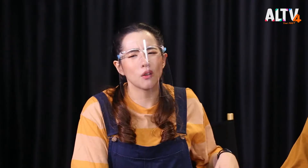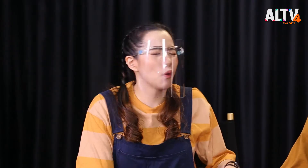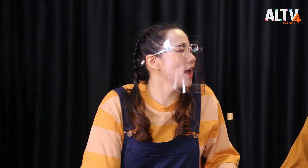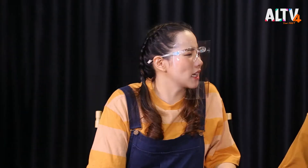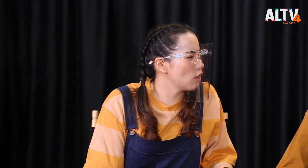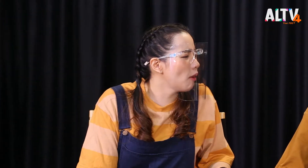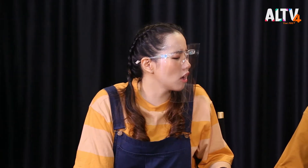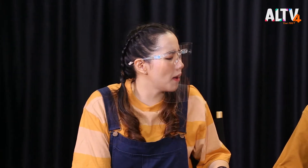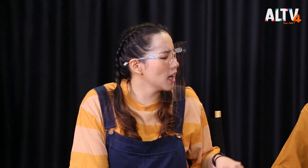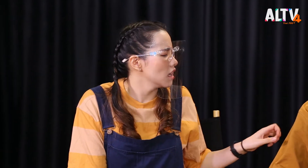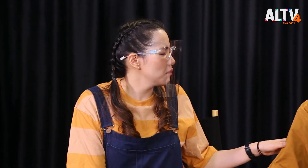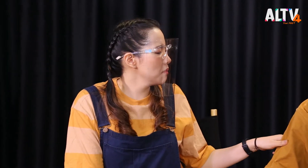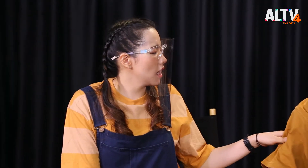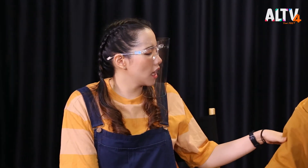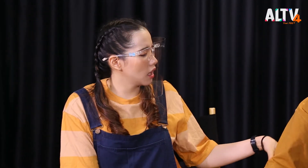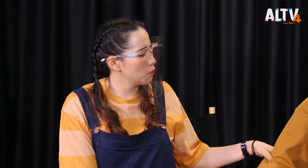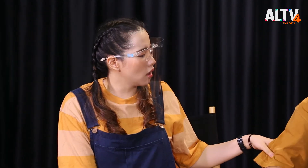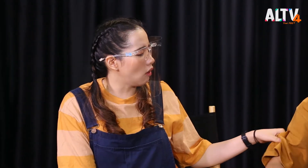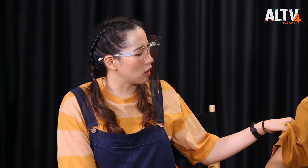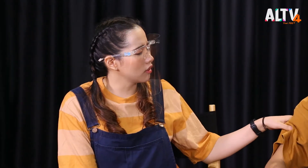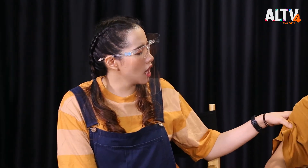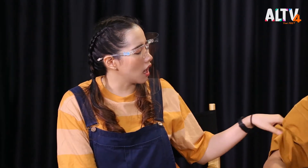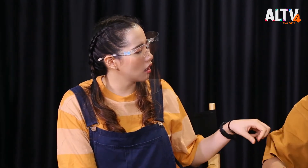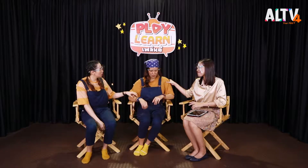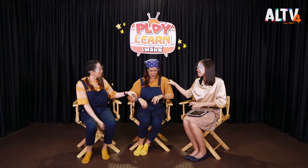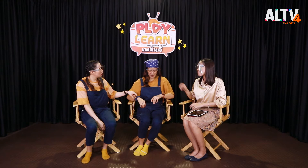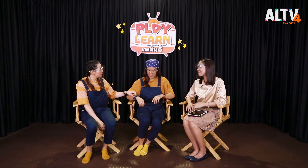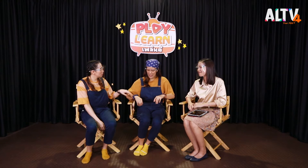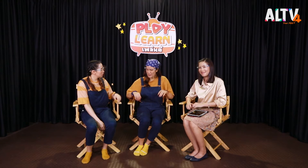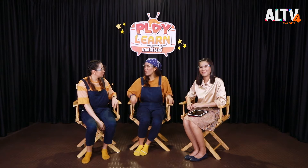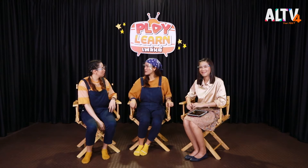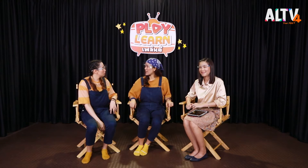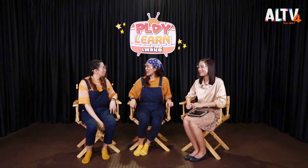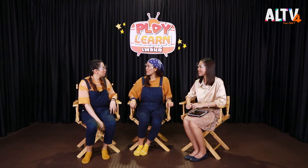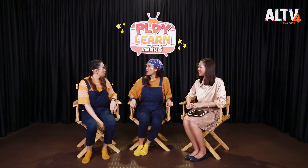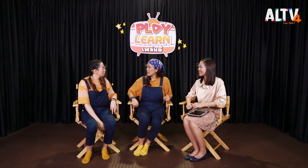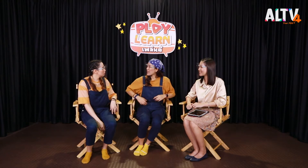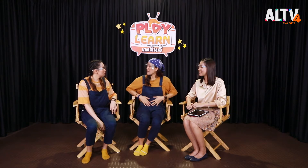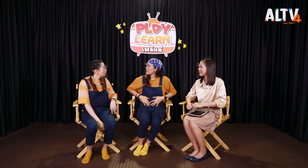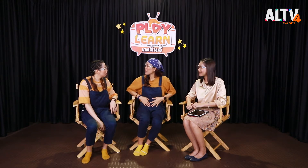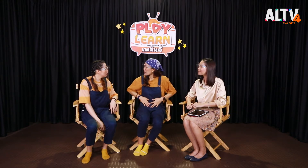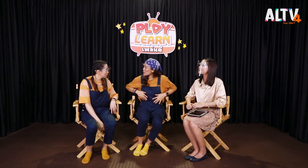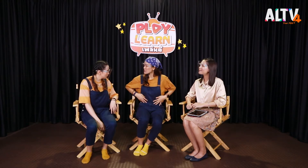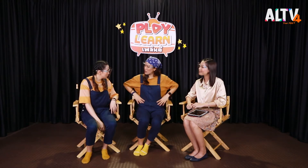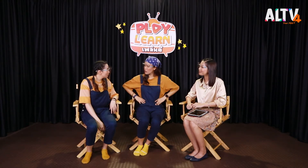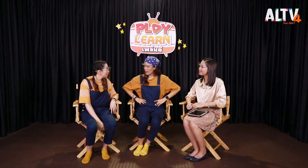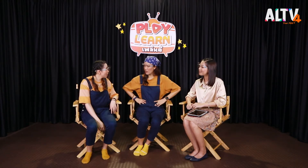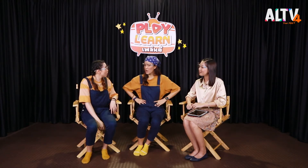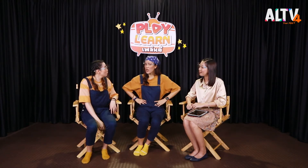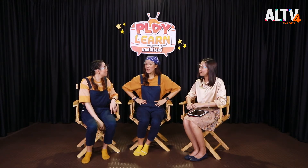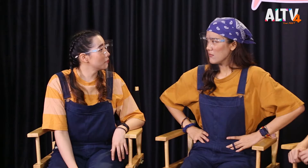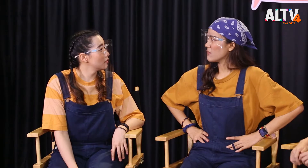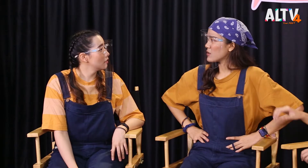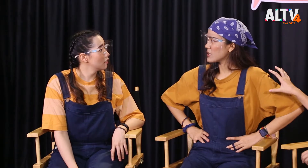พี่เตยว่าเวทอย่างเดียวก็พอแล้วมั้งไม่มีอะไรให้วิ่งเอาออกแล้วเนี่ย โอ้ยพี่เตยไม่รู้ซะแล้วเนี่ยพี่พิมพ์เป็นคนซ่อนรูปนะ